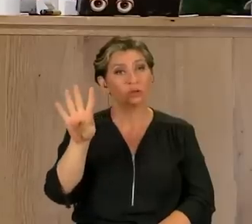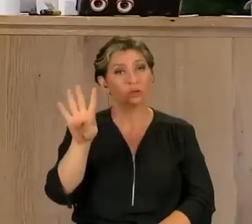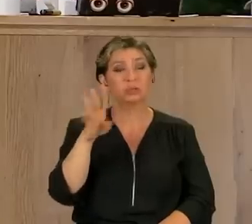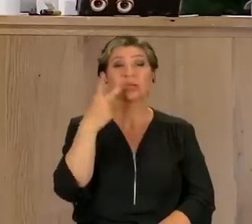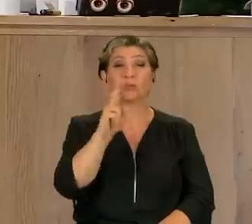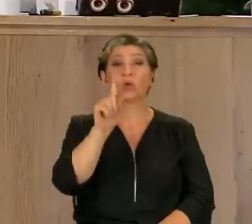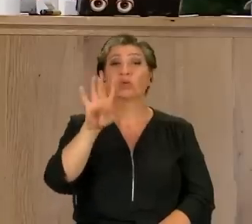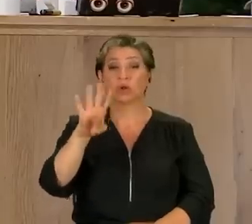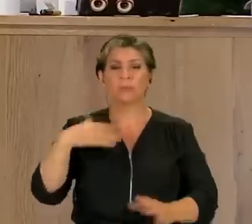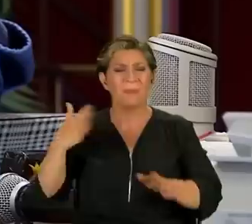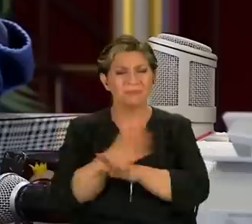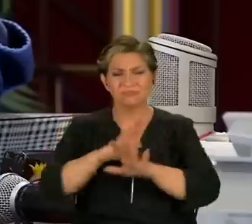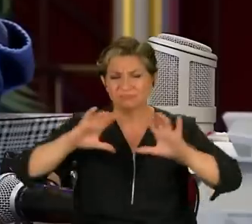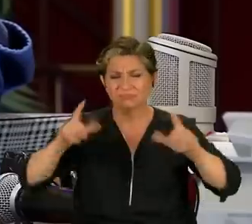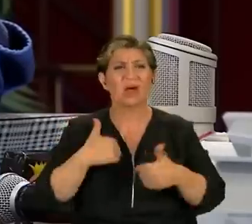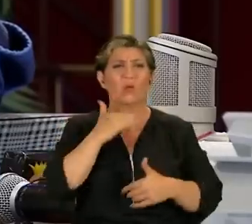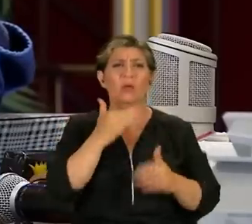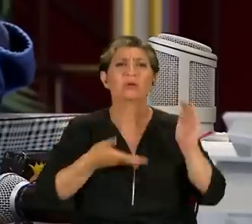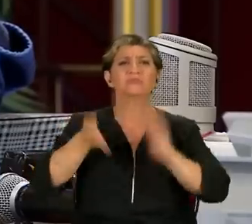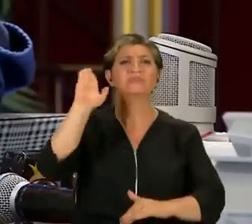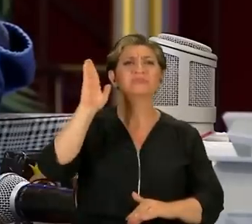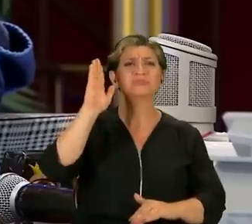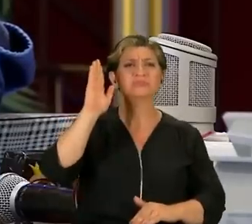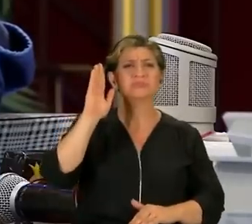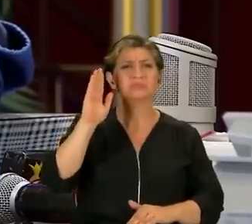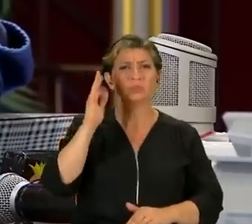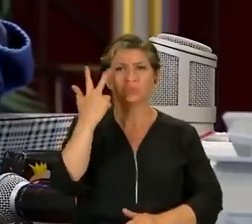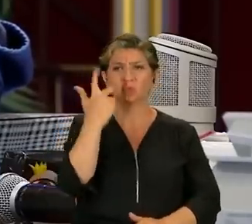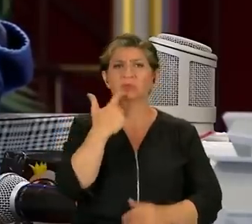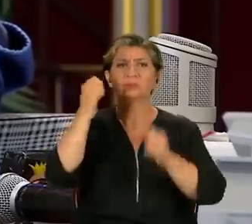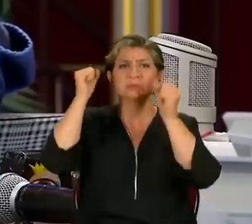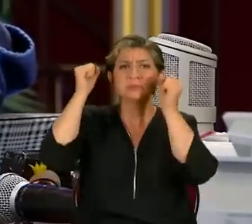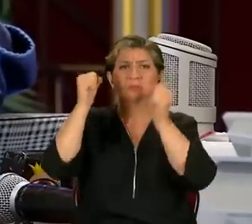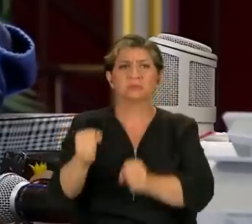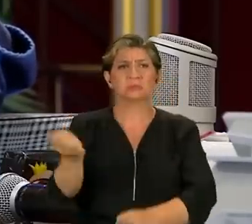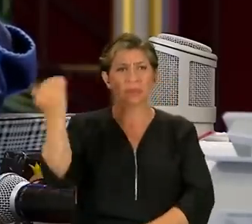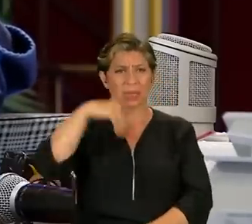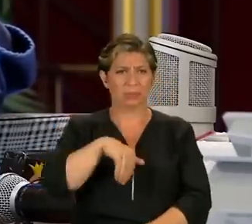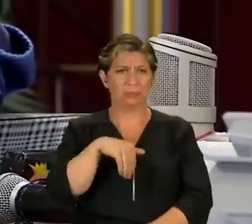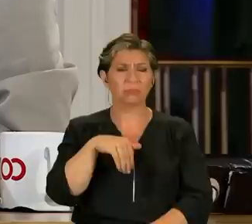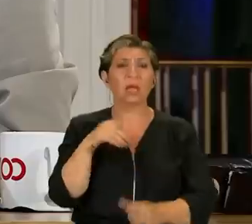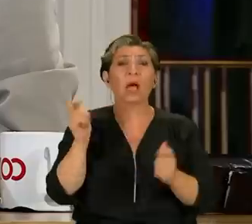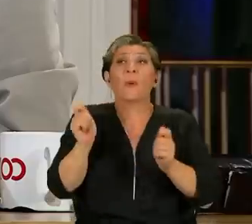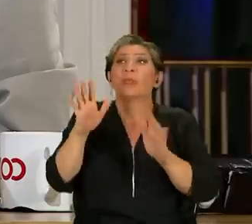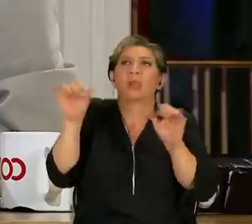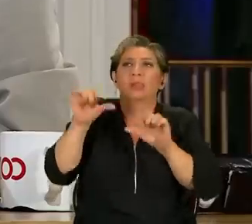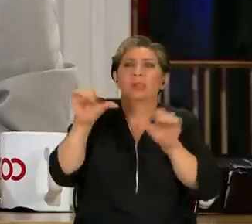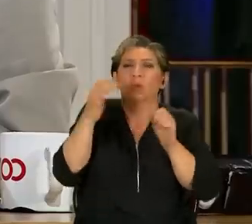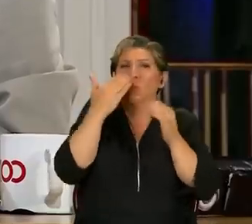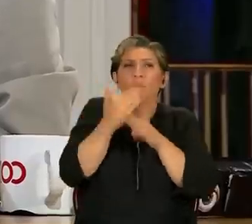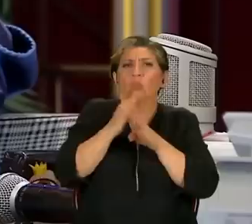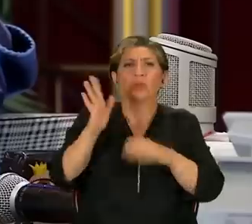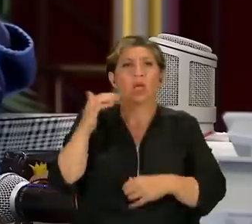2014'te topladım pılımı pırtımı gittim işte. Allah Allah. 3 yıl kaldım döndüm. Hmm. Hani yapamadım orada.